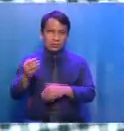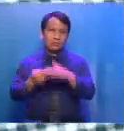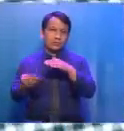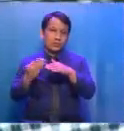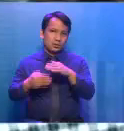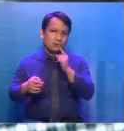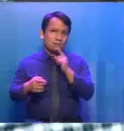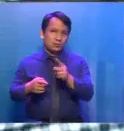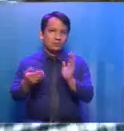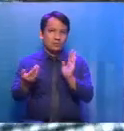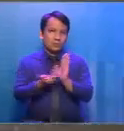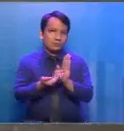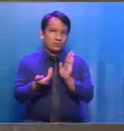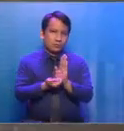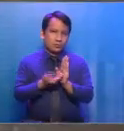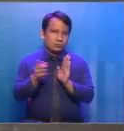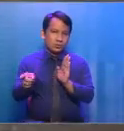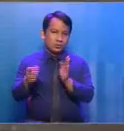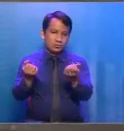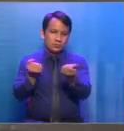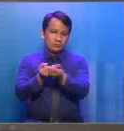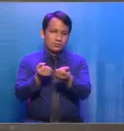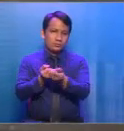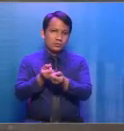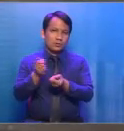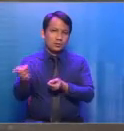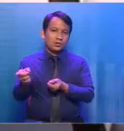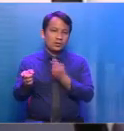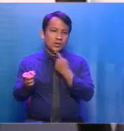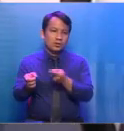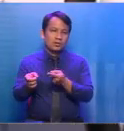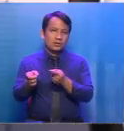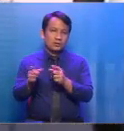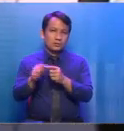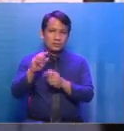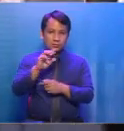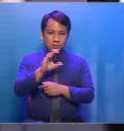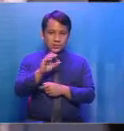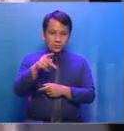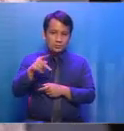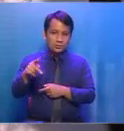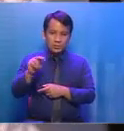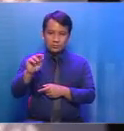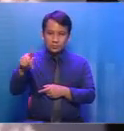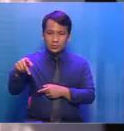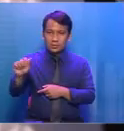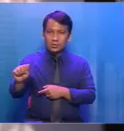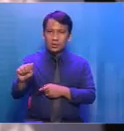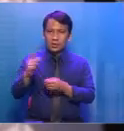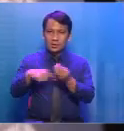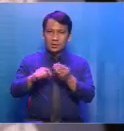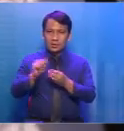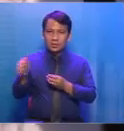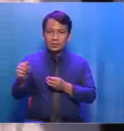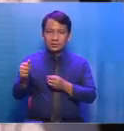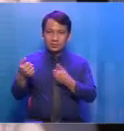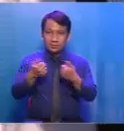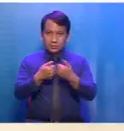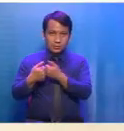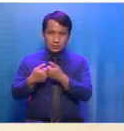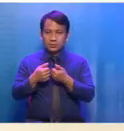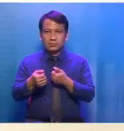Ano? Sila ay sumusuporta, yung Makabayan, sinusuportahan nila itong CPP-NPA. At saka yung tinatawag na armed struggle ng